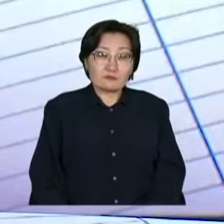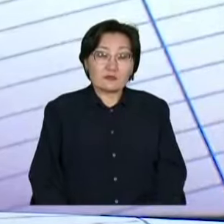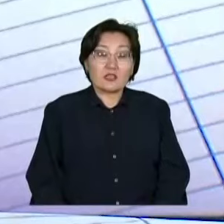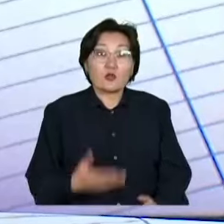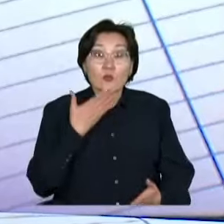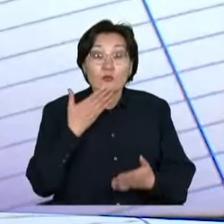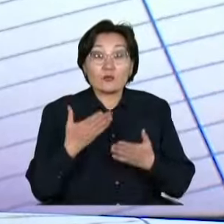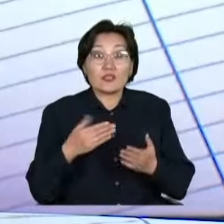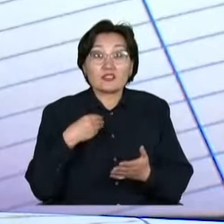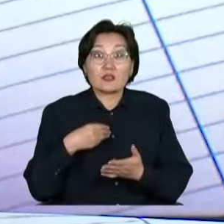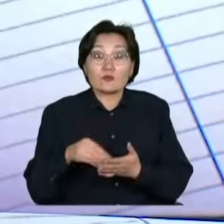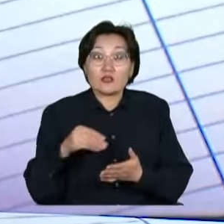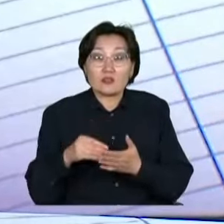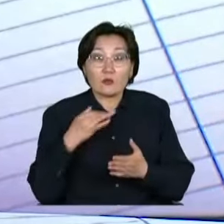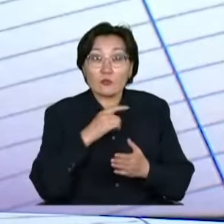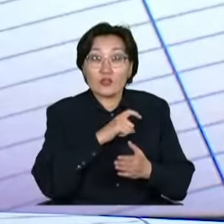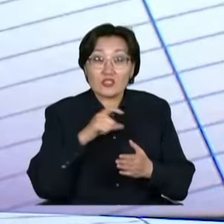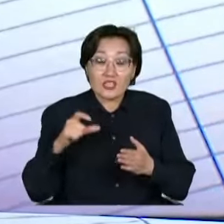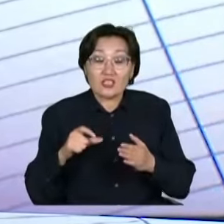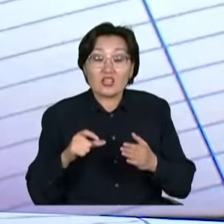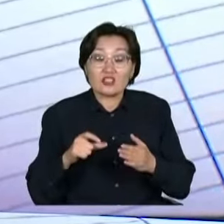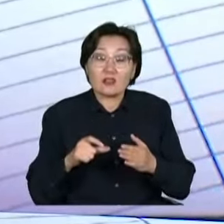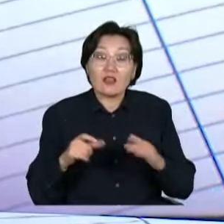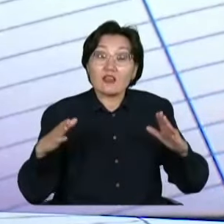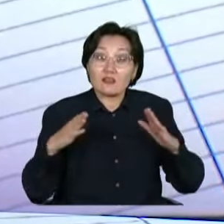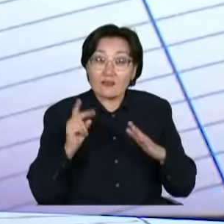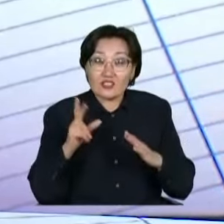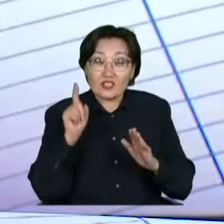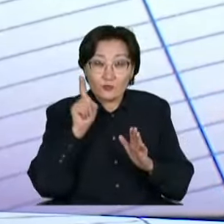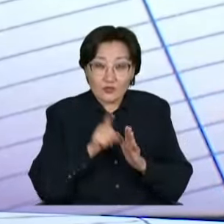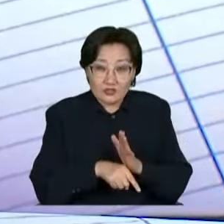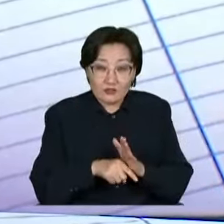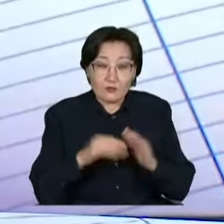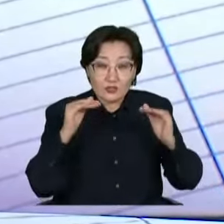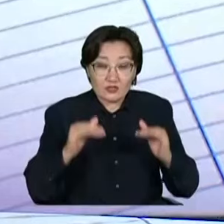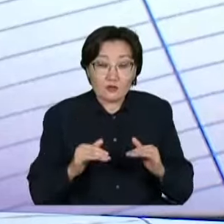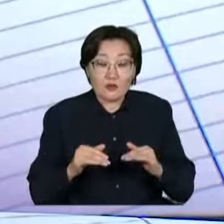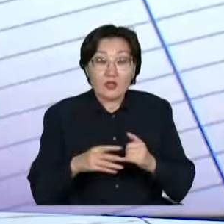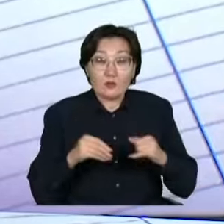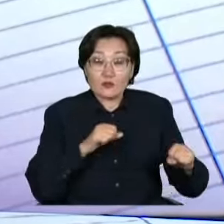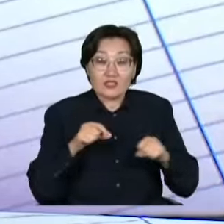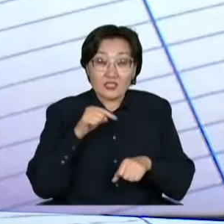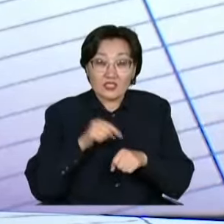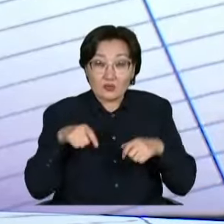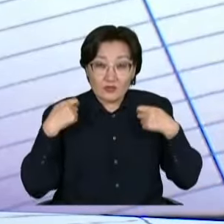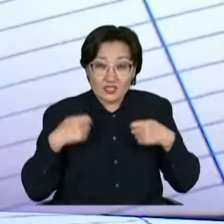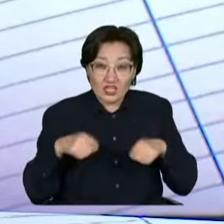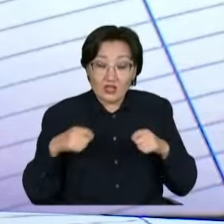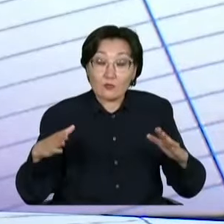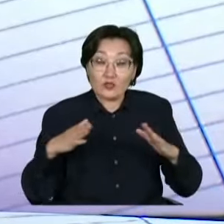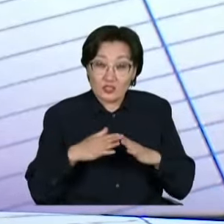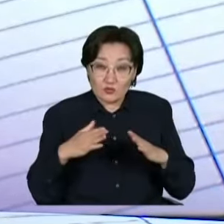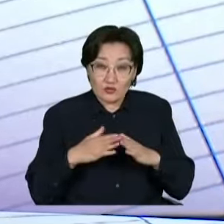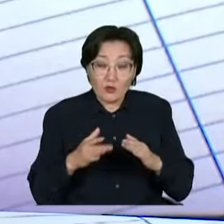Спрос на высокоэтажные квартиры резко упал в Алматы. Недавнее землетрясение ощутимо встряхнуло и рынок недвижимости.